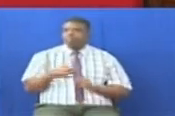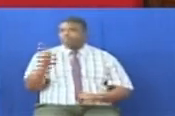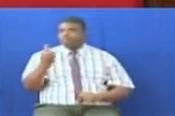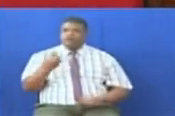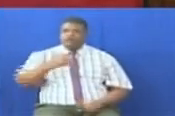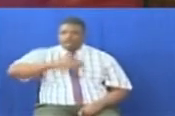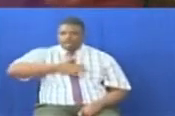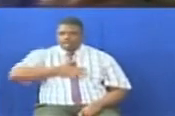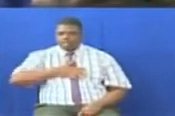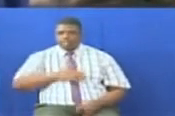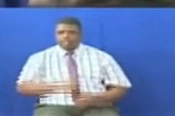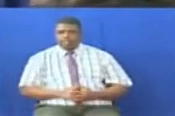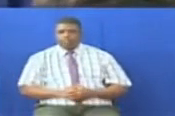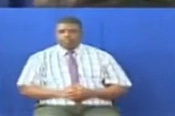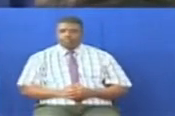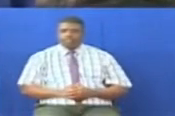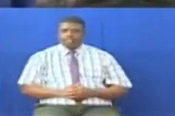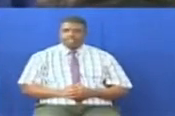sana.